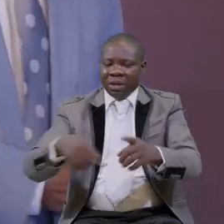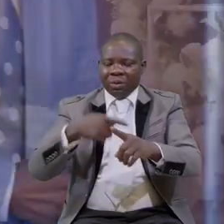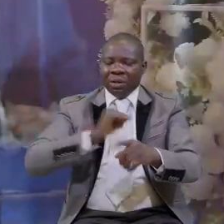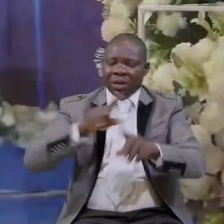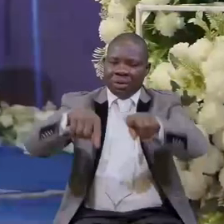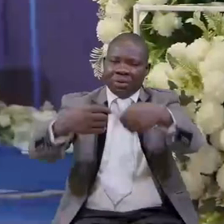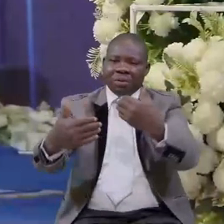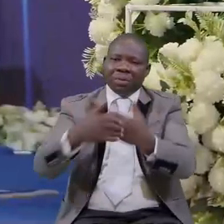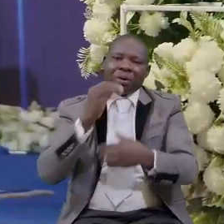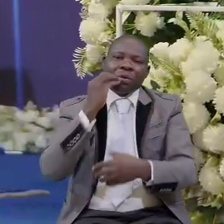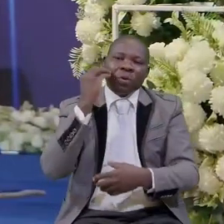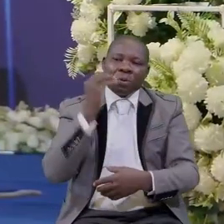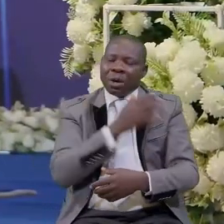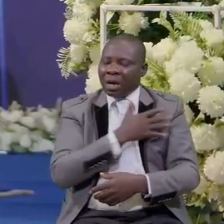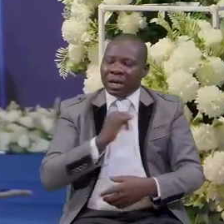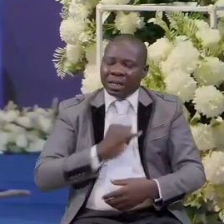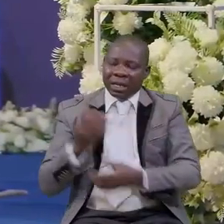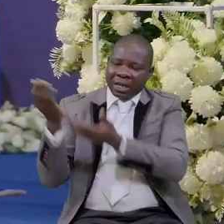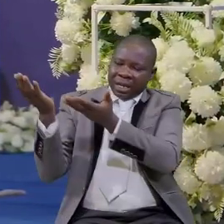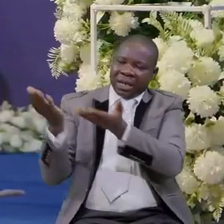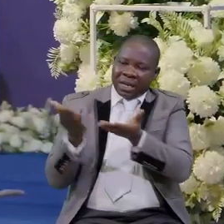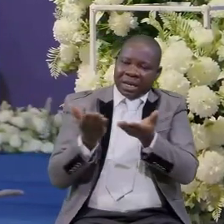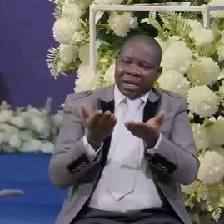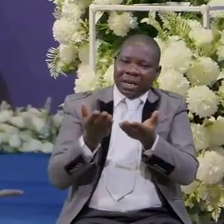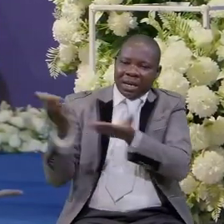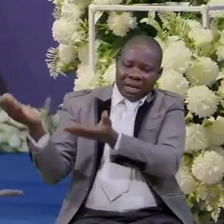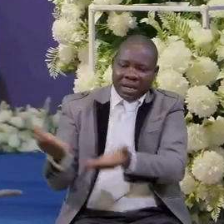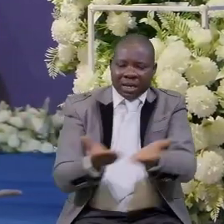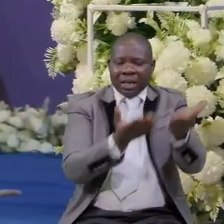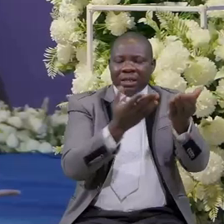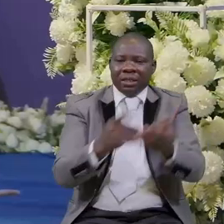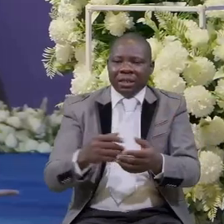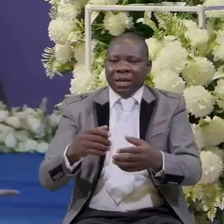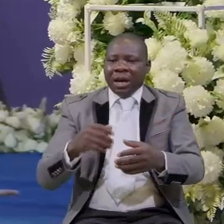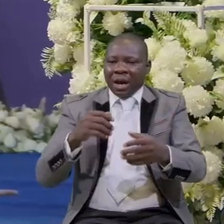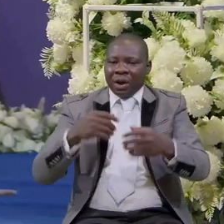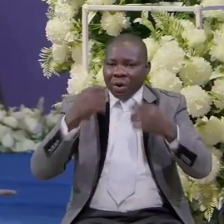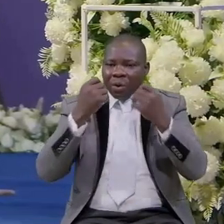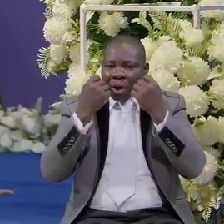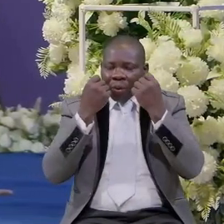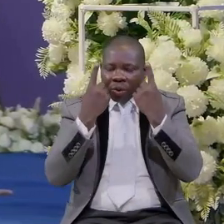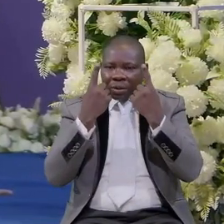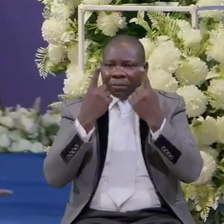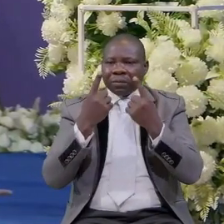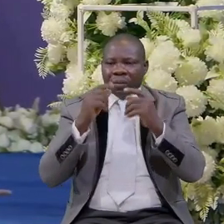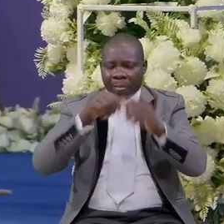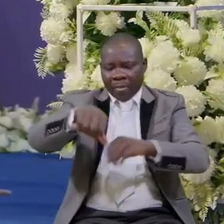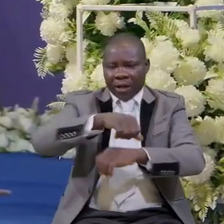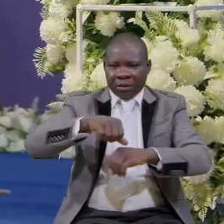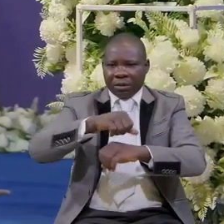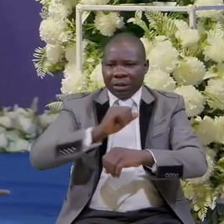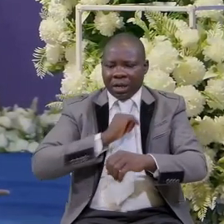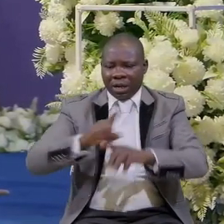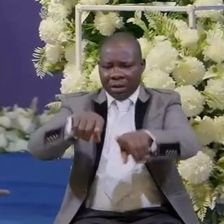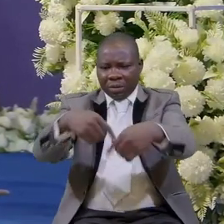je retournais en ville. Et j'avais l'onction activée. J'étais arrivé là-bas et j'ai